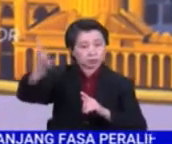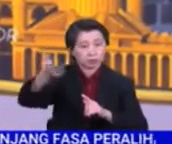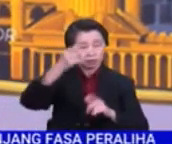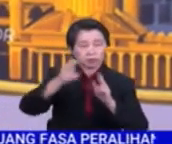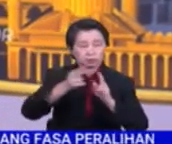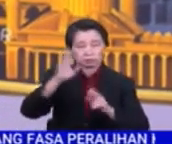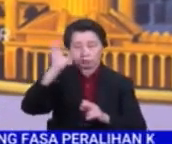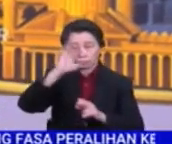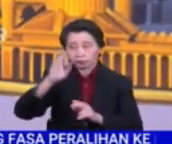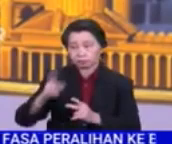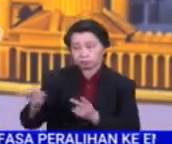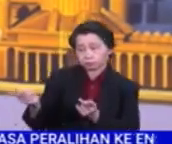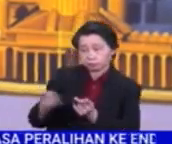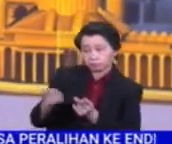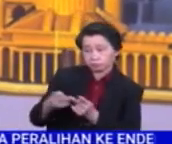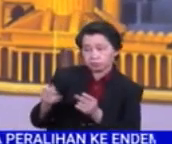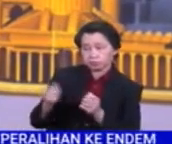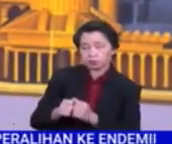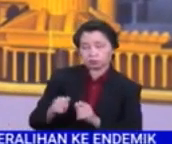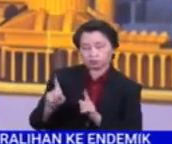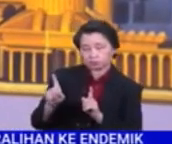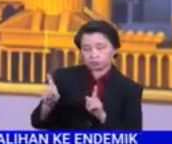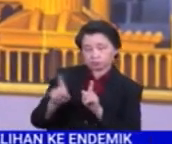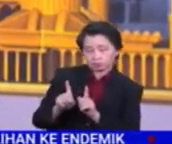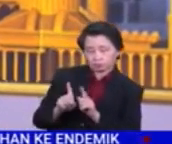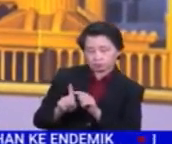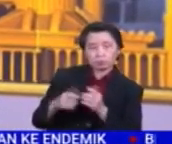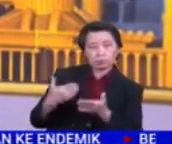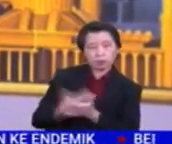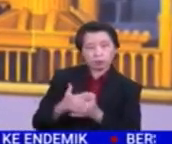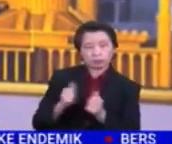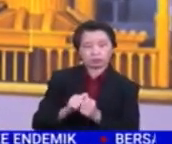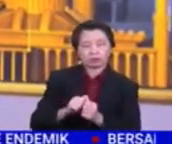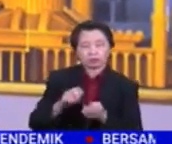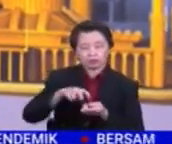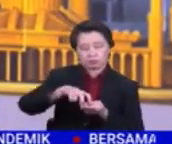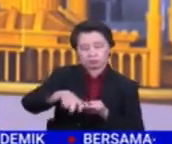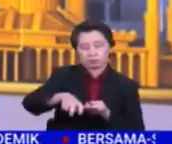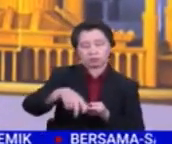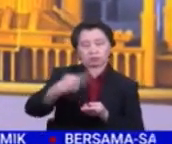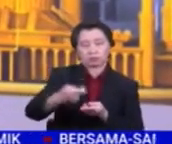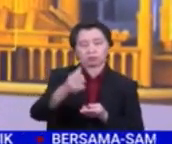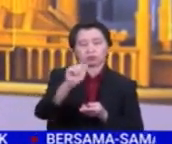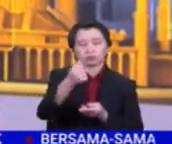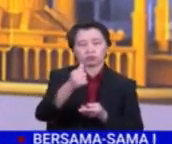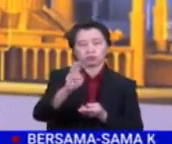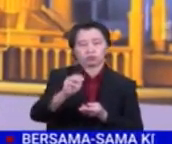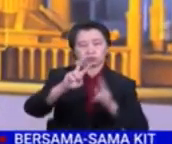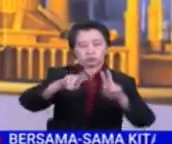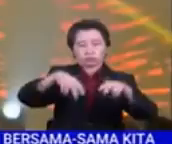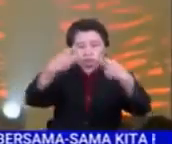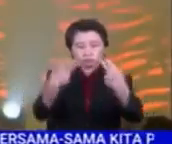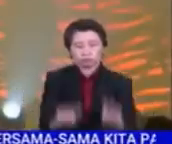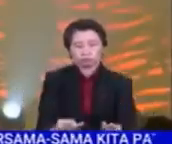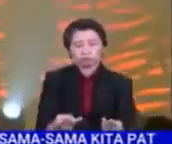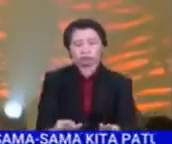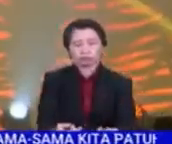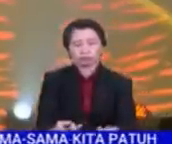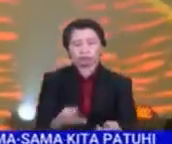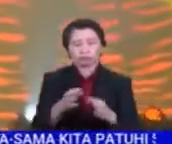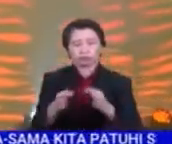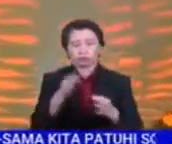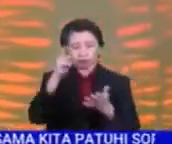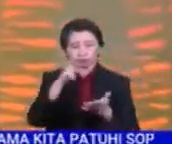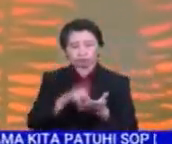bagi mencari keserasian bersama pasangan baharunya dalam acara 10 meter platform seirama. Jelas